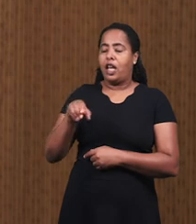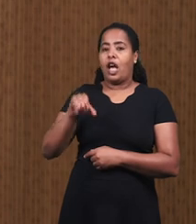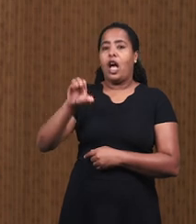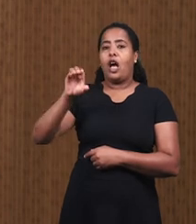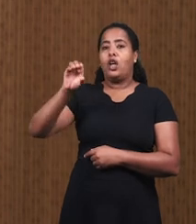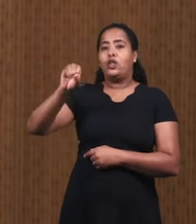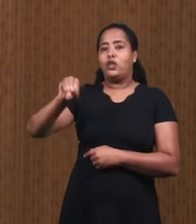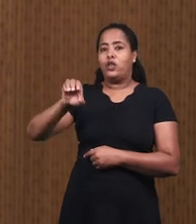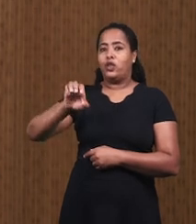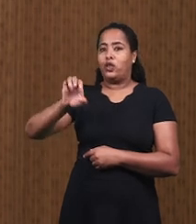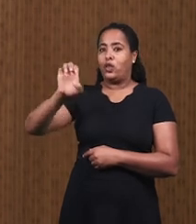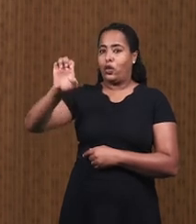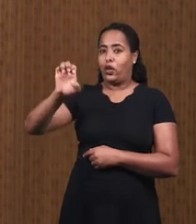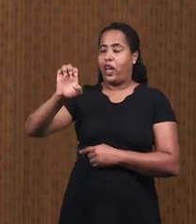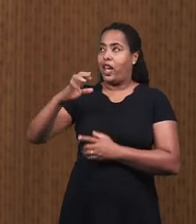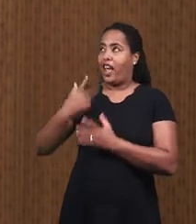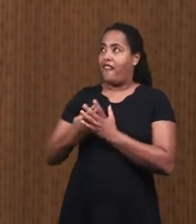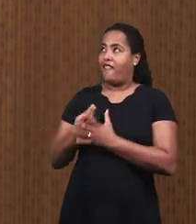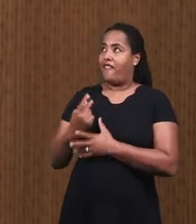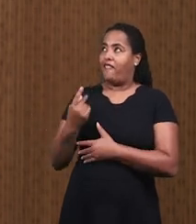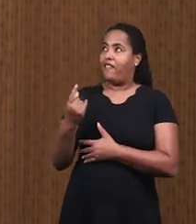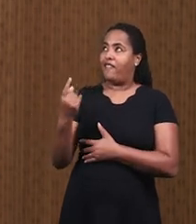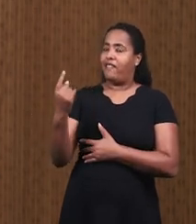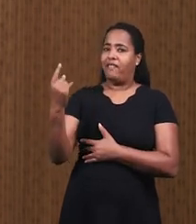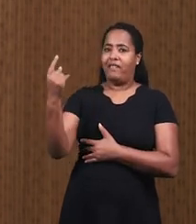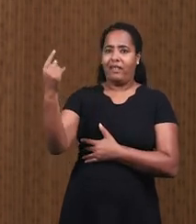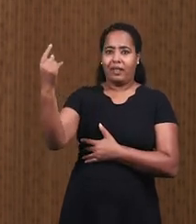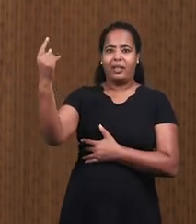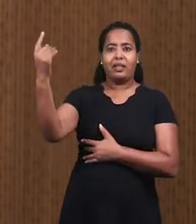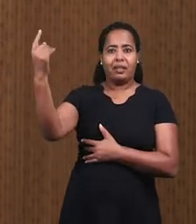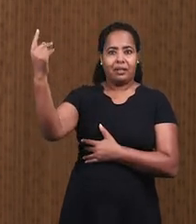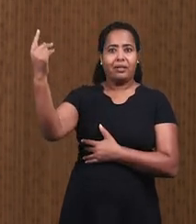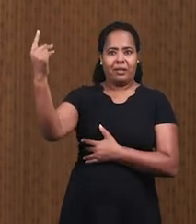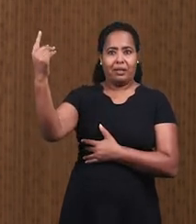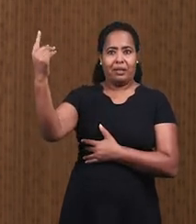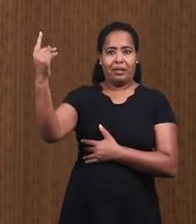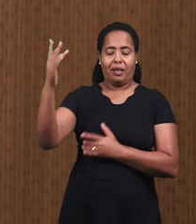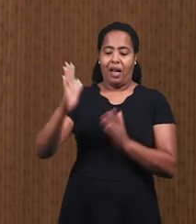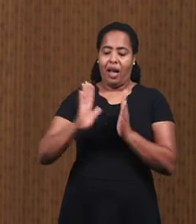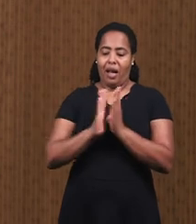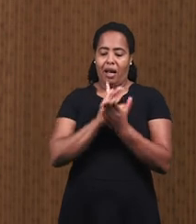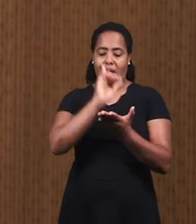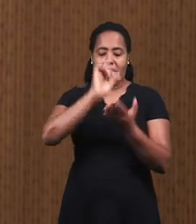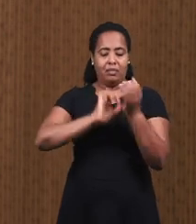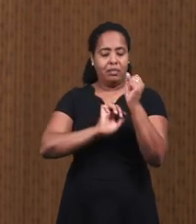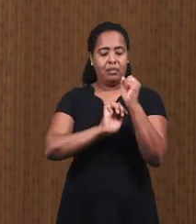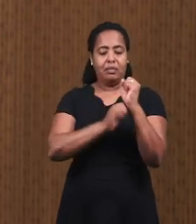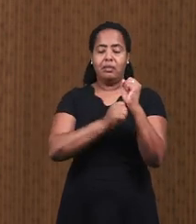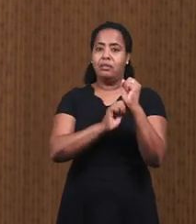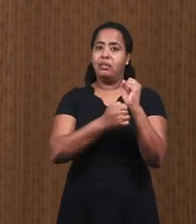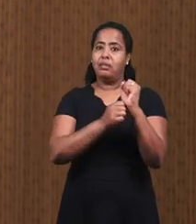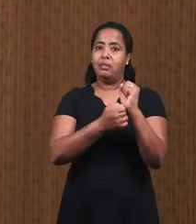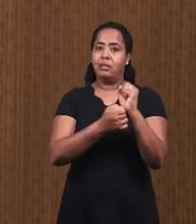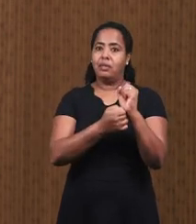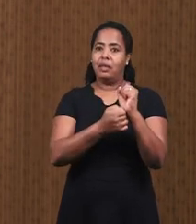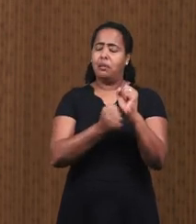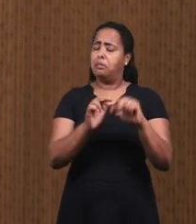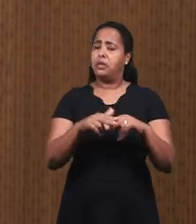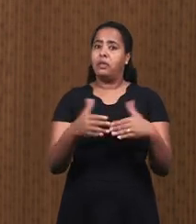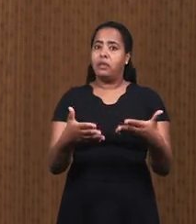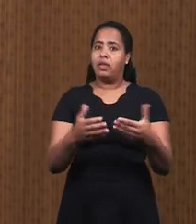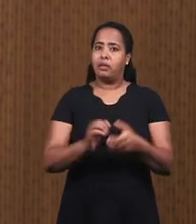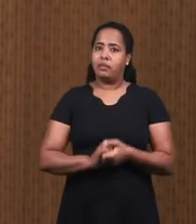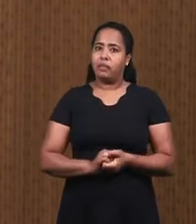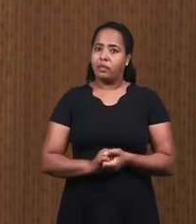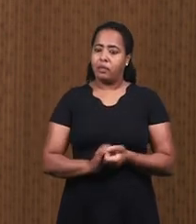est vie en abondance, c'est-à-dire une vie au-delà de cette vie physique. Donc la Bible, elle a ce mystère. Pourquoi